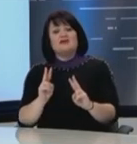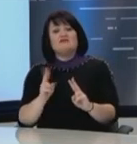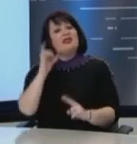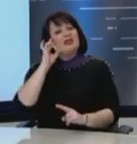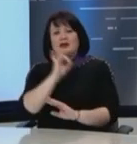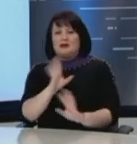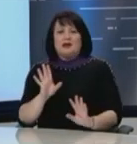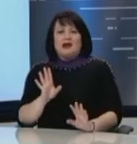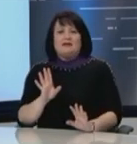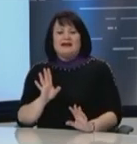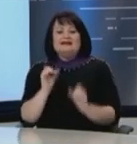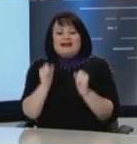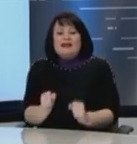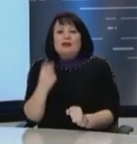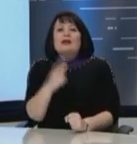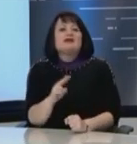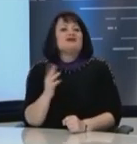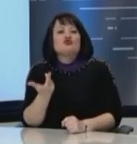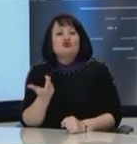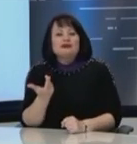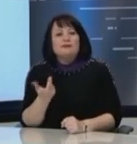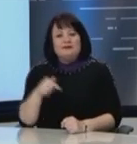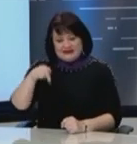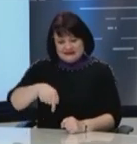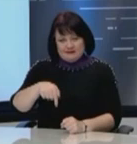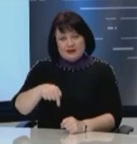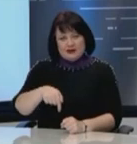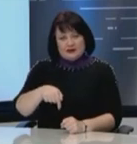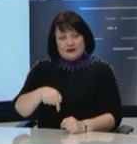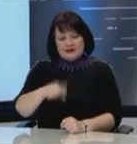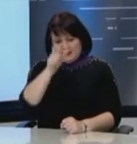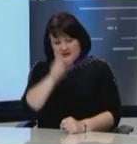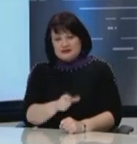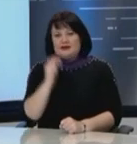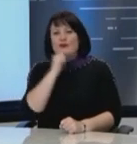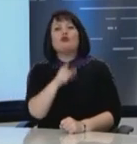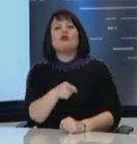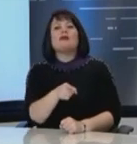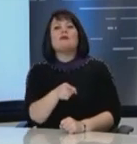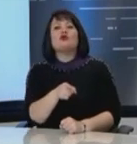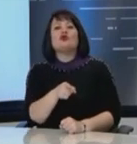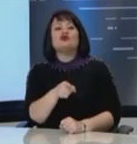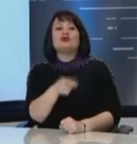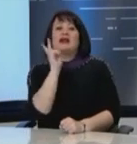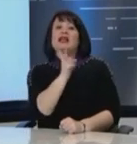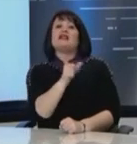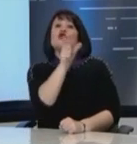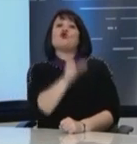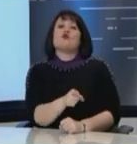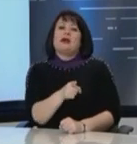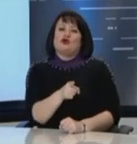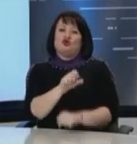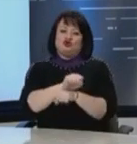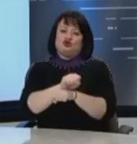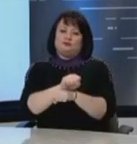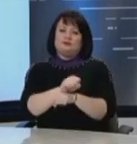της πραγματικής σας θέσης. Απόψε, εσείς είστε στο εδόλιο του κατηγορουμένου.